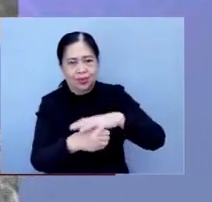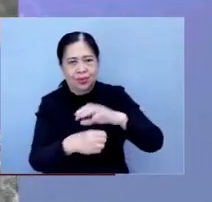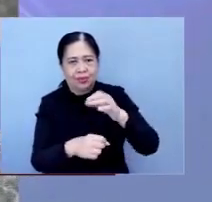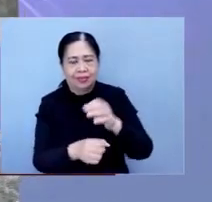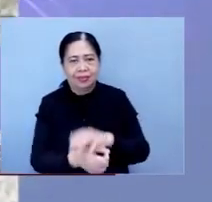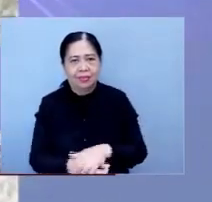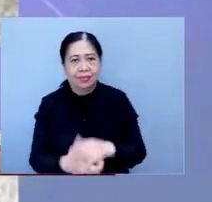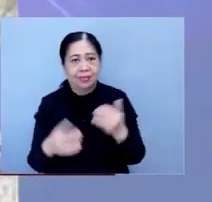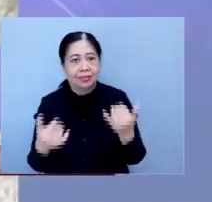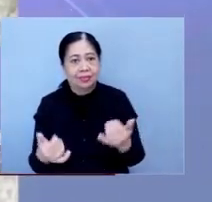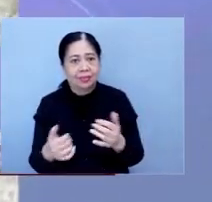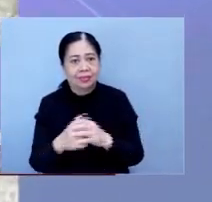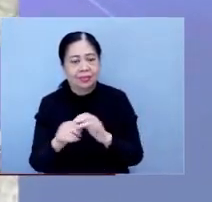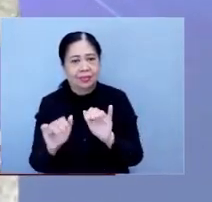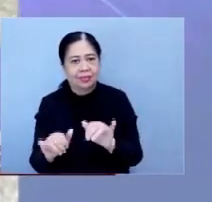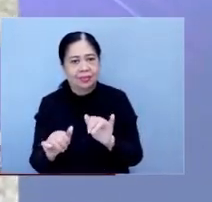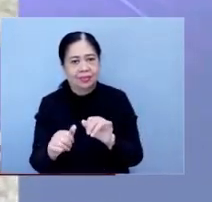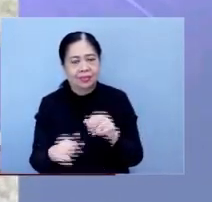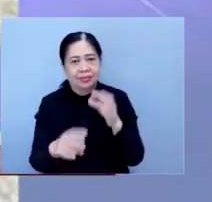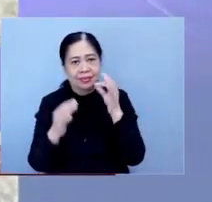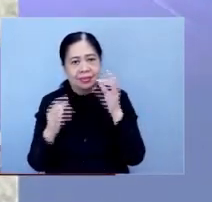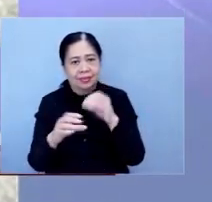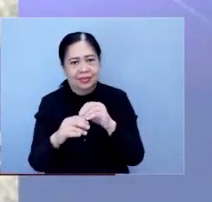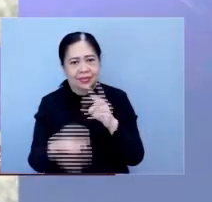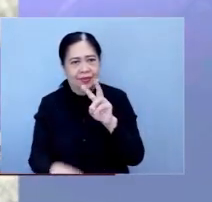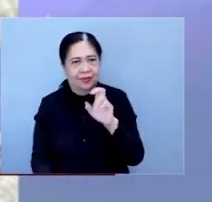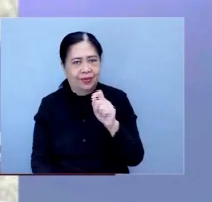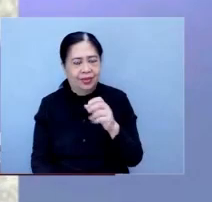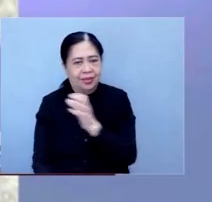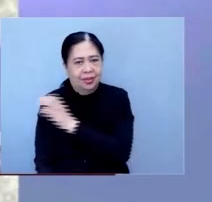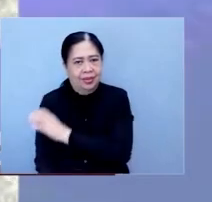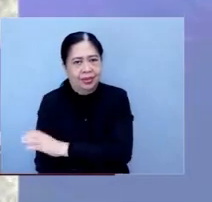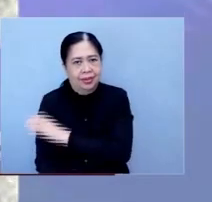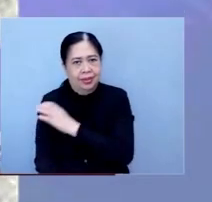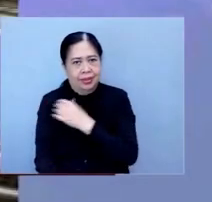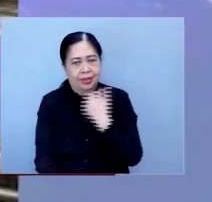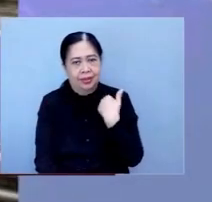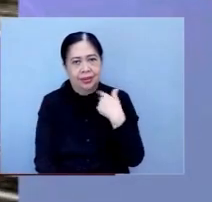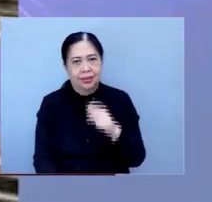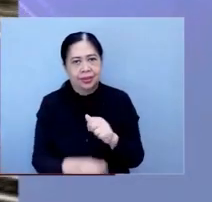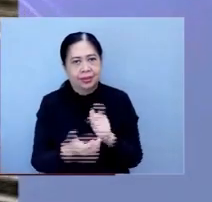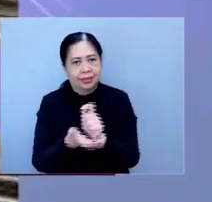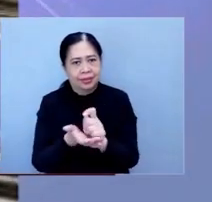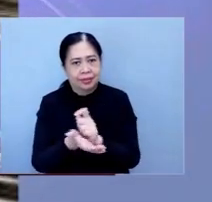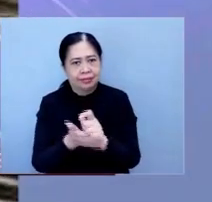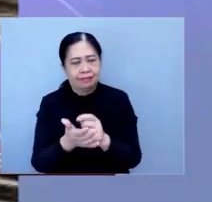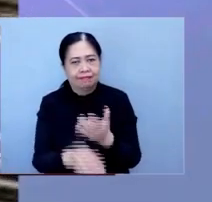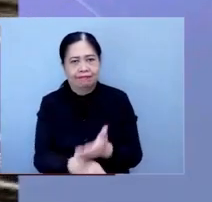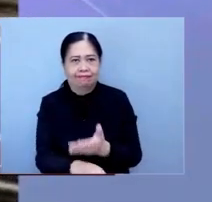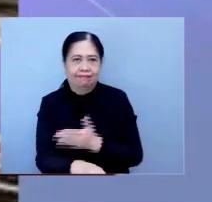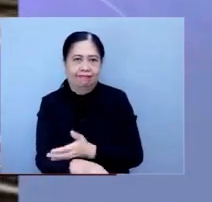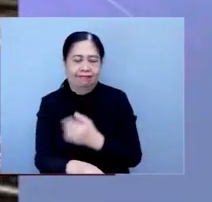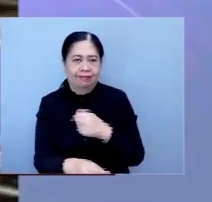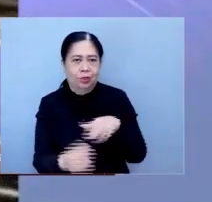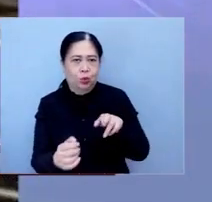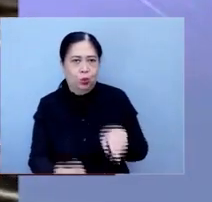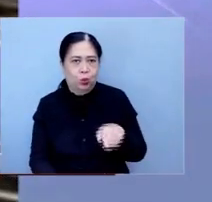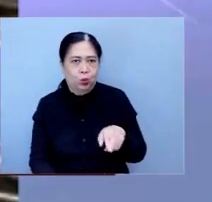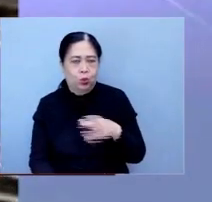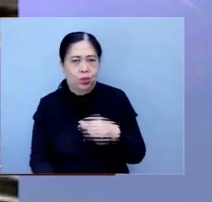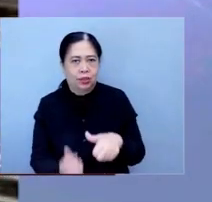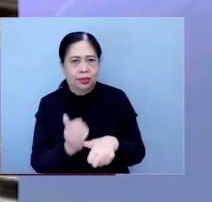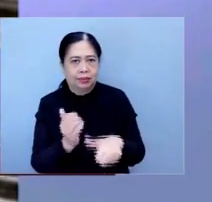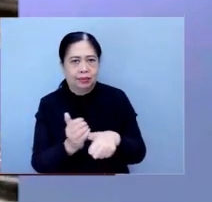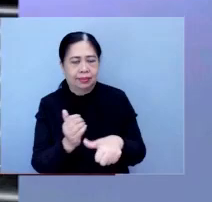Sa ngayon, nananatili ang pusa sa isang vet clinic. Sumasa ilalim din siya sa treatment para bumuti ang kanyang pag-ihi at pagdumi.